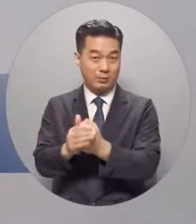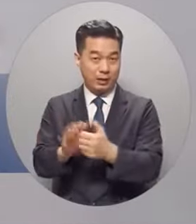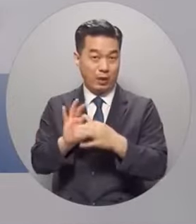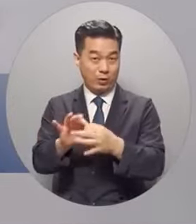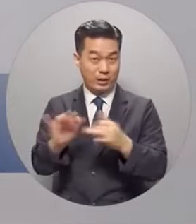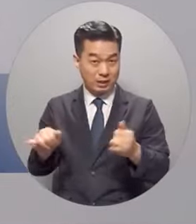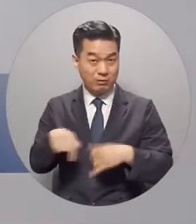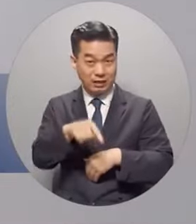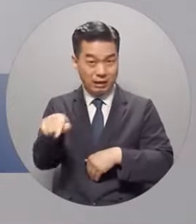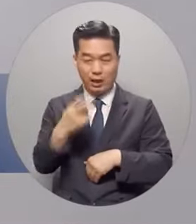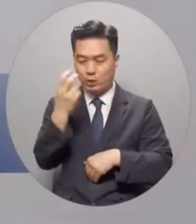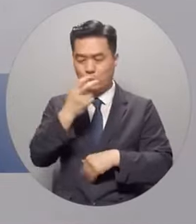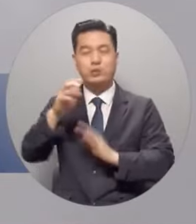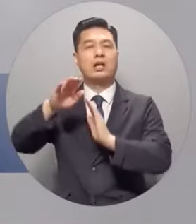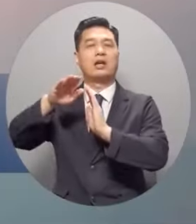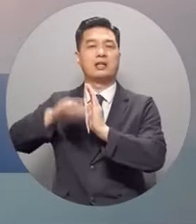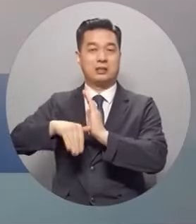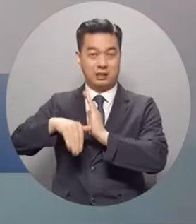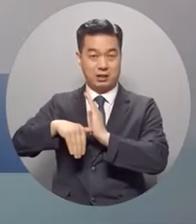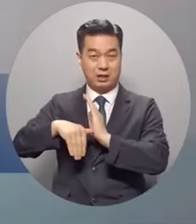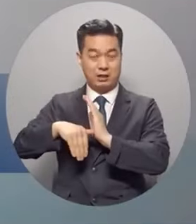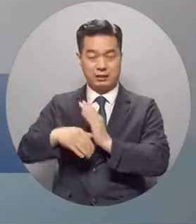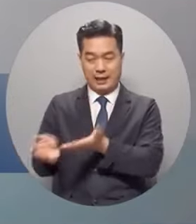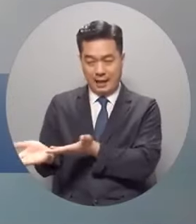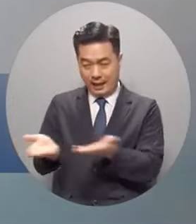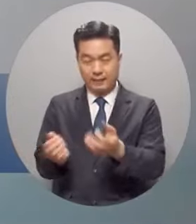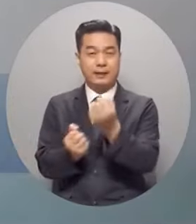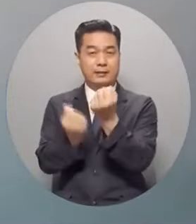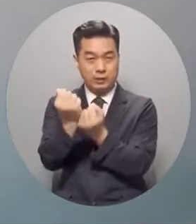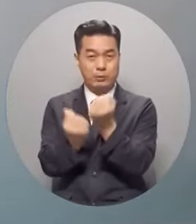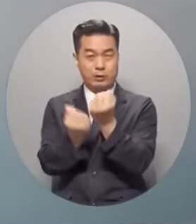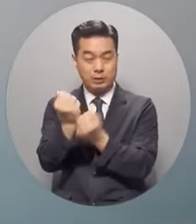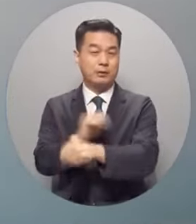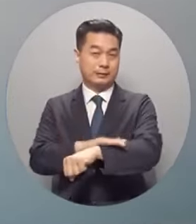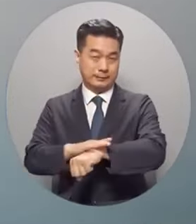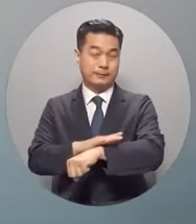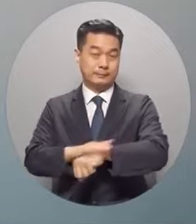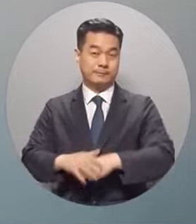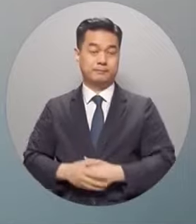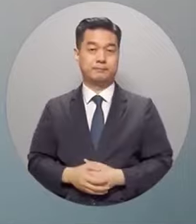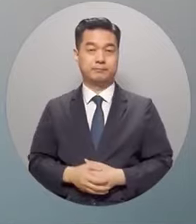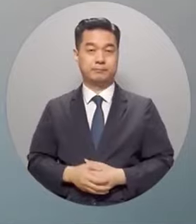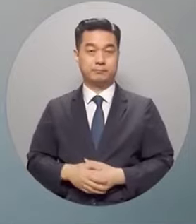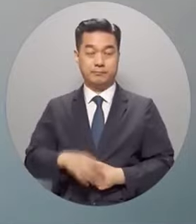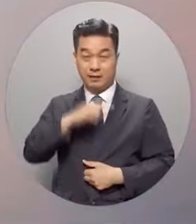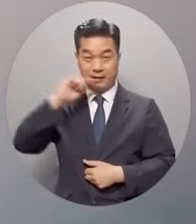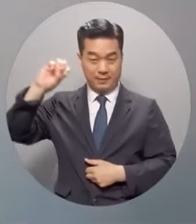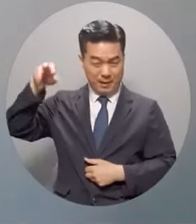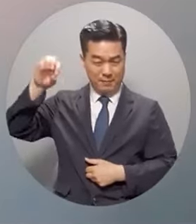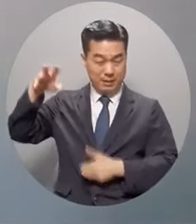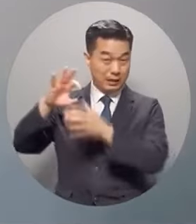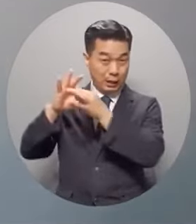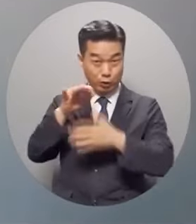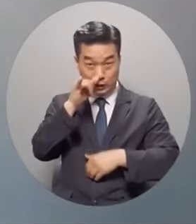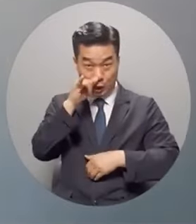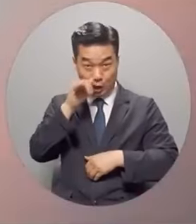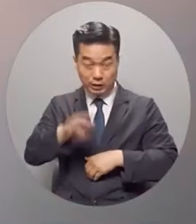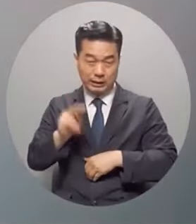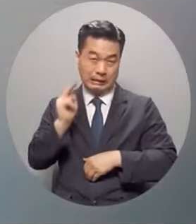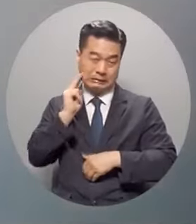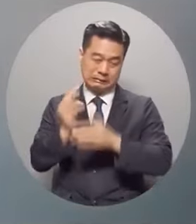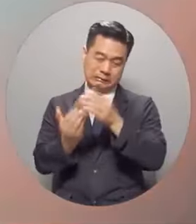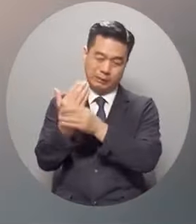관계자분한테 조사할 당시에 충분히 안내를 했다고 그러더라고요. 경고음이 계속 울렸는데 참사를 막지